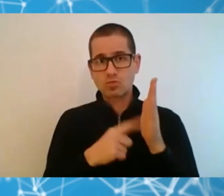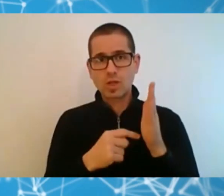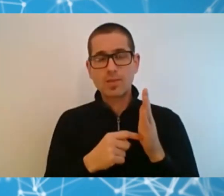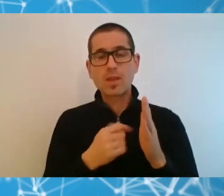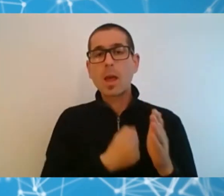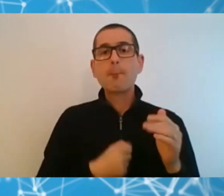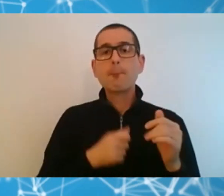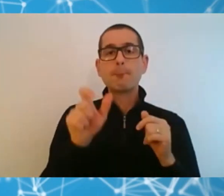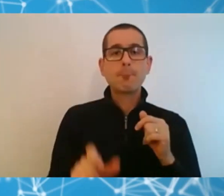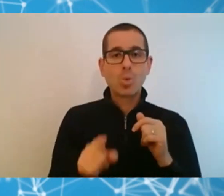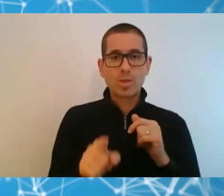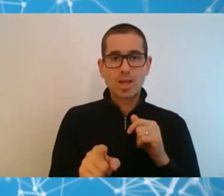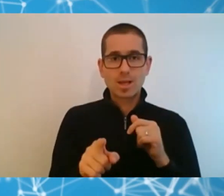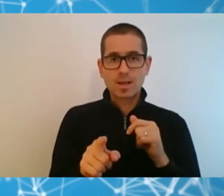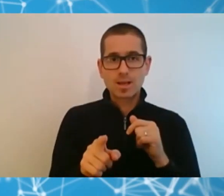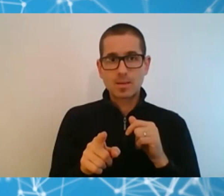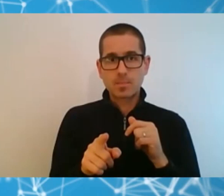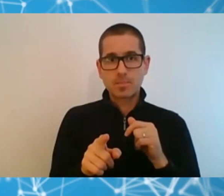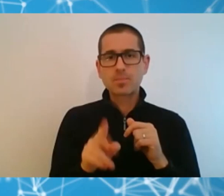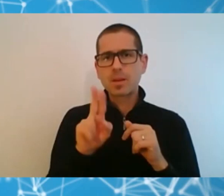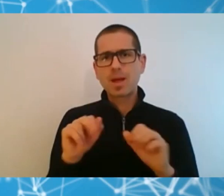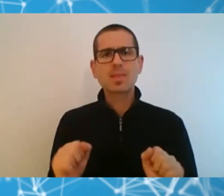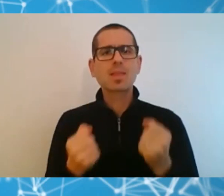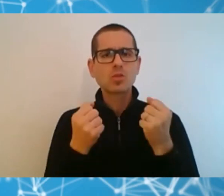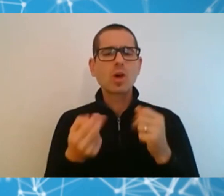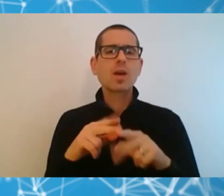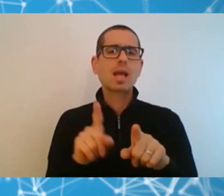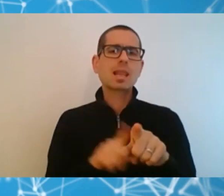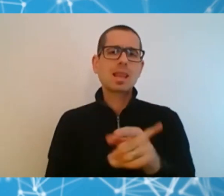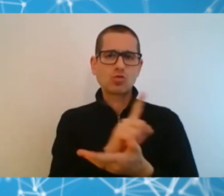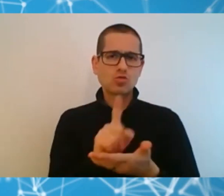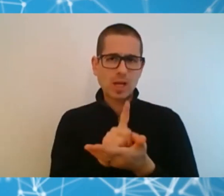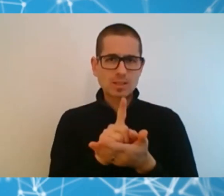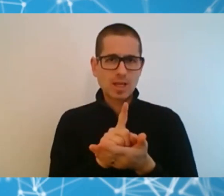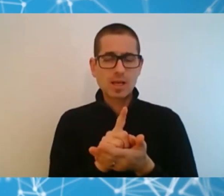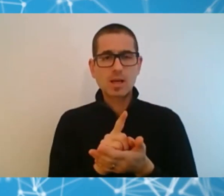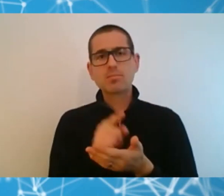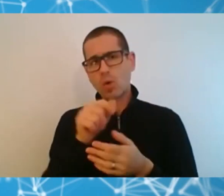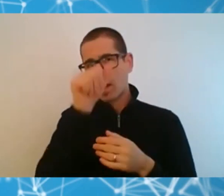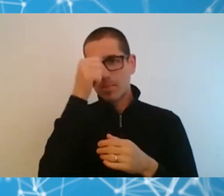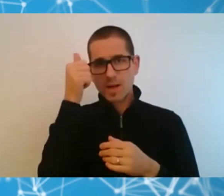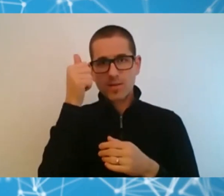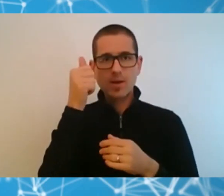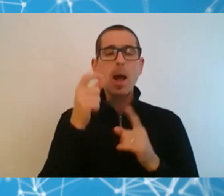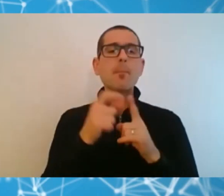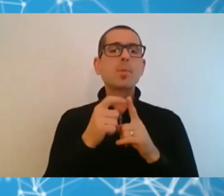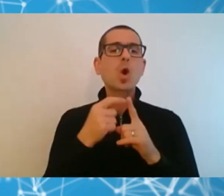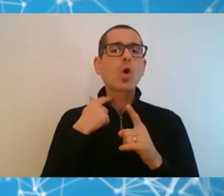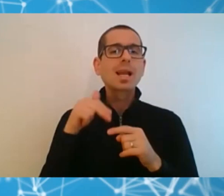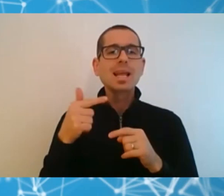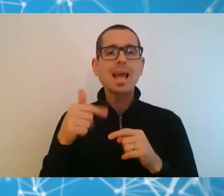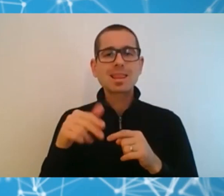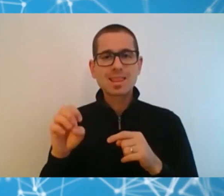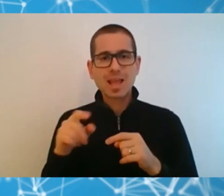pacient ima težave dalj časa, da so tako imenovane progredientne, da se počasi